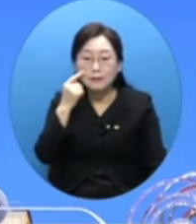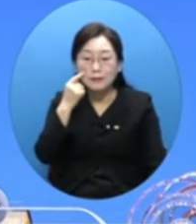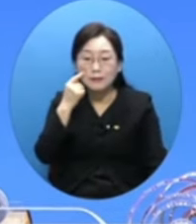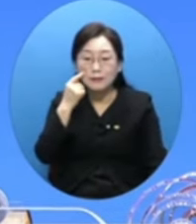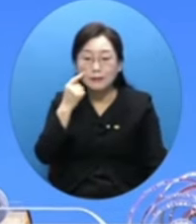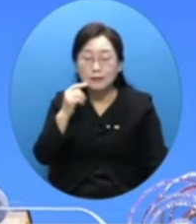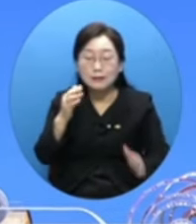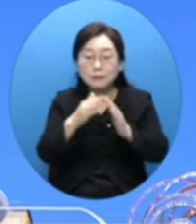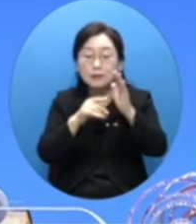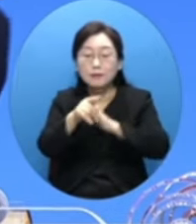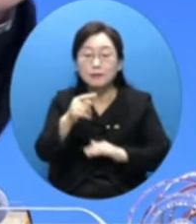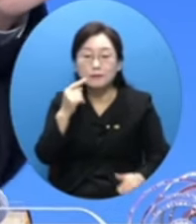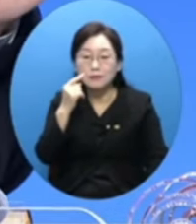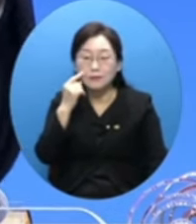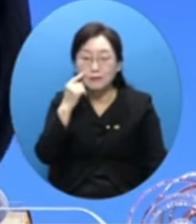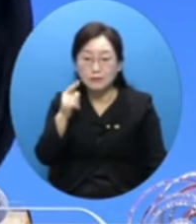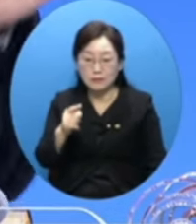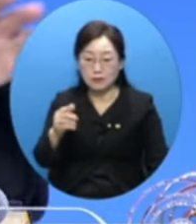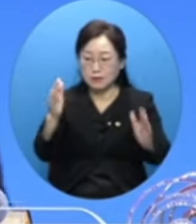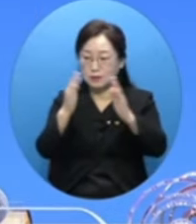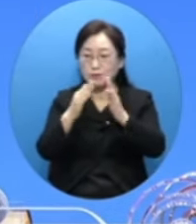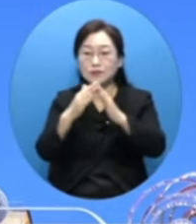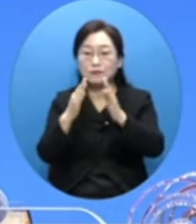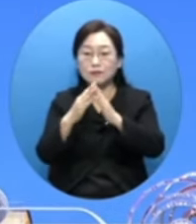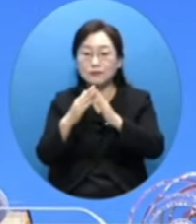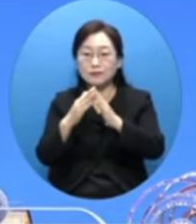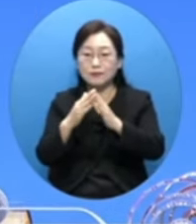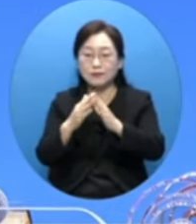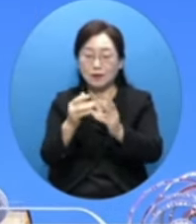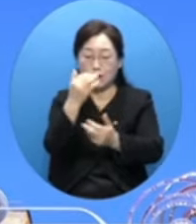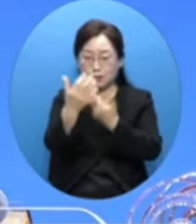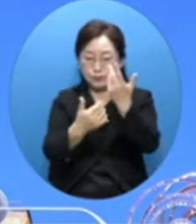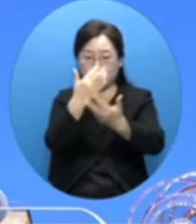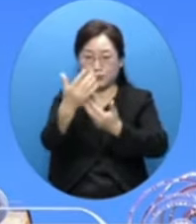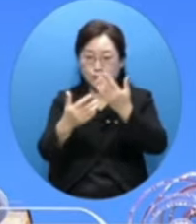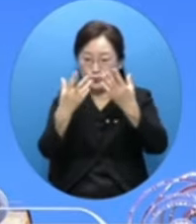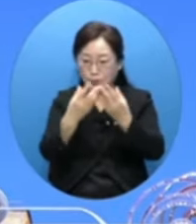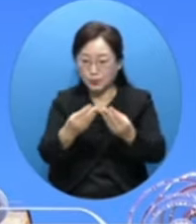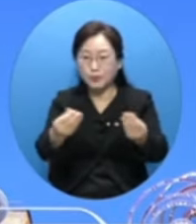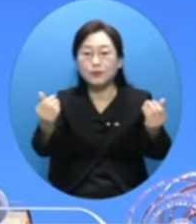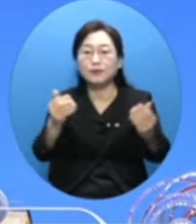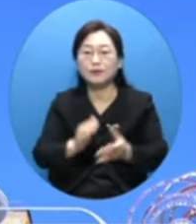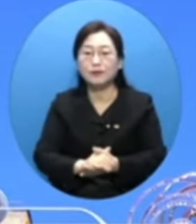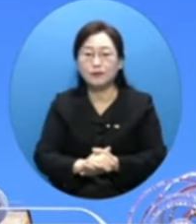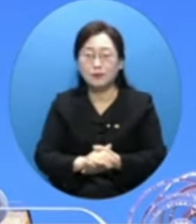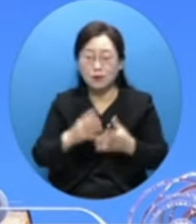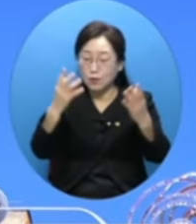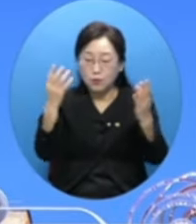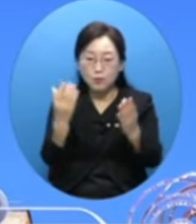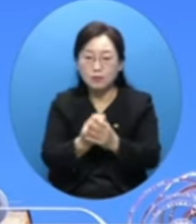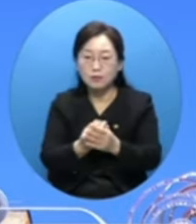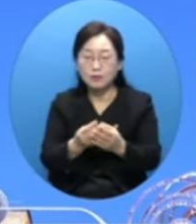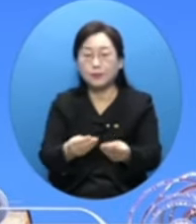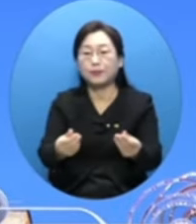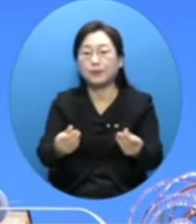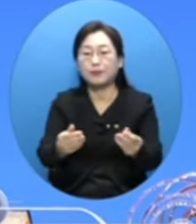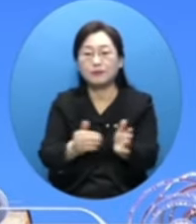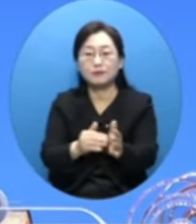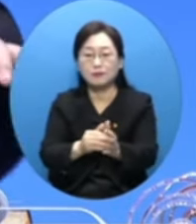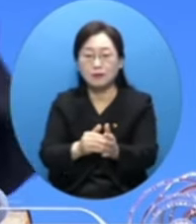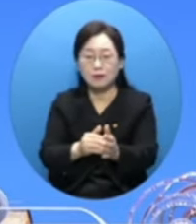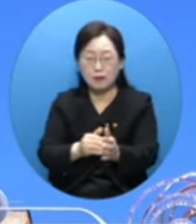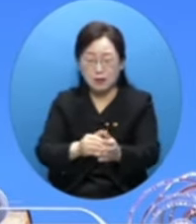집으로 가보니 본인 집 다 불이 탔습니다. 잿더미가 되었습니다. 그래서 불탄